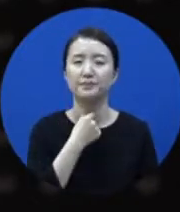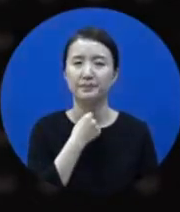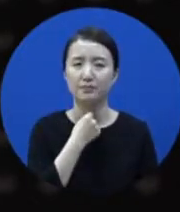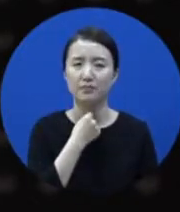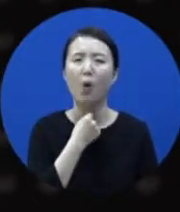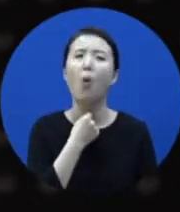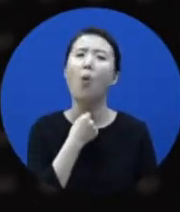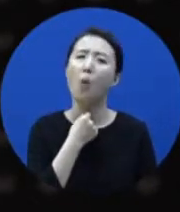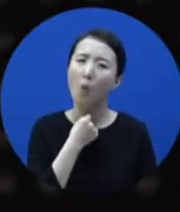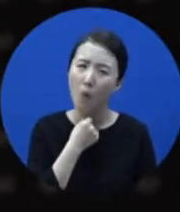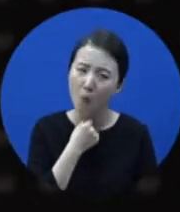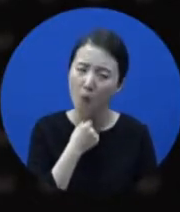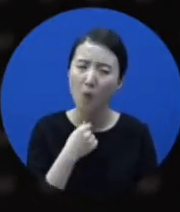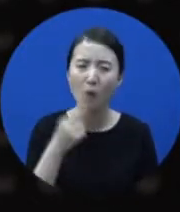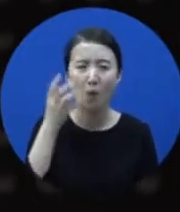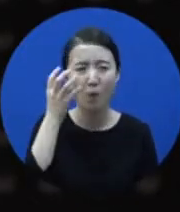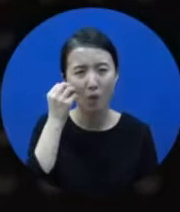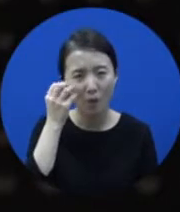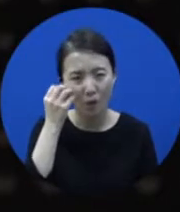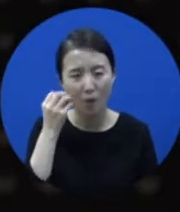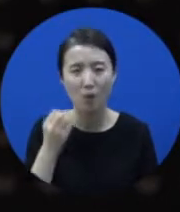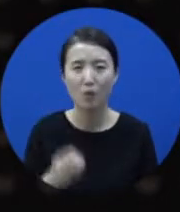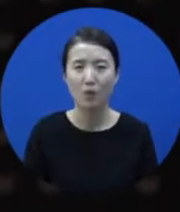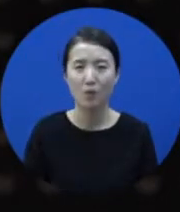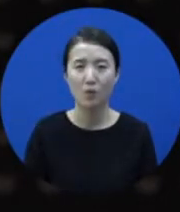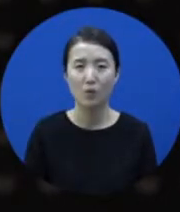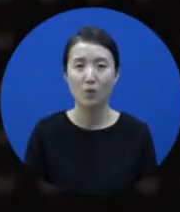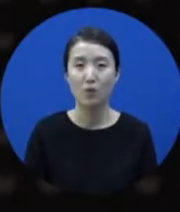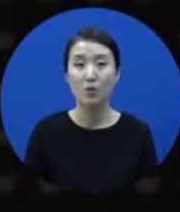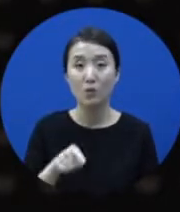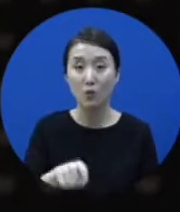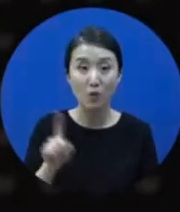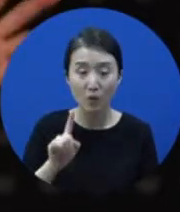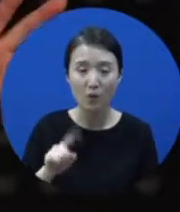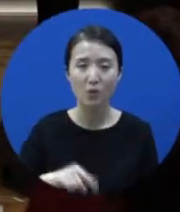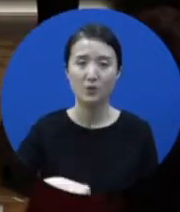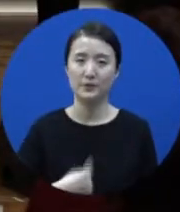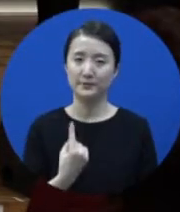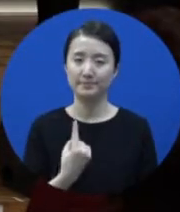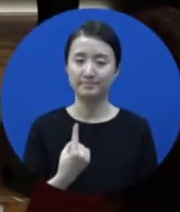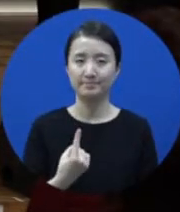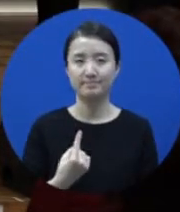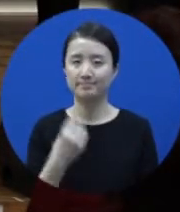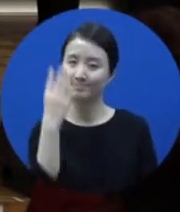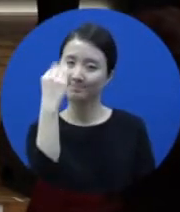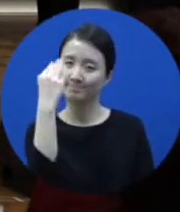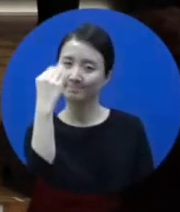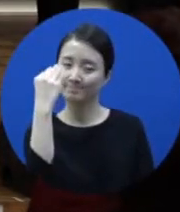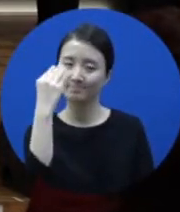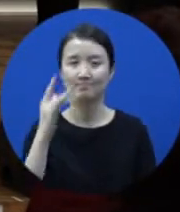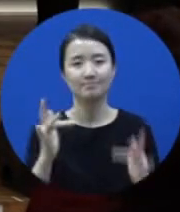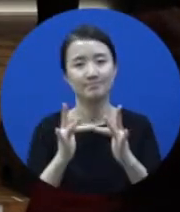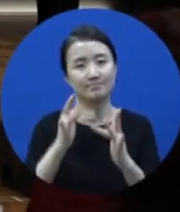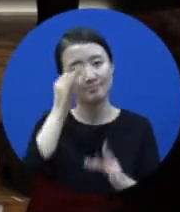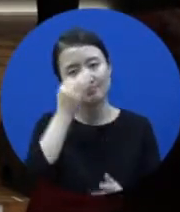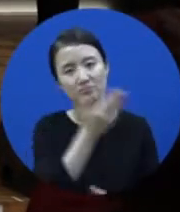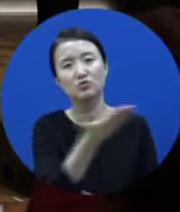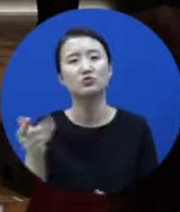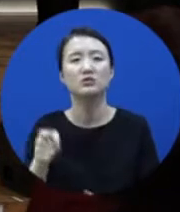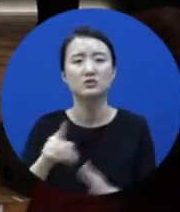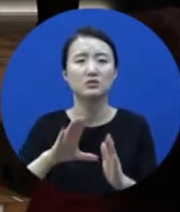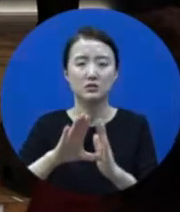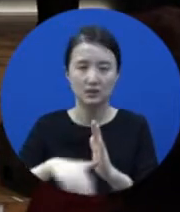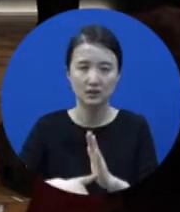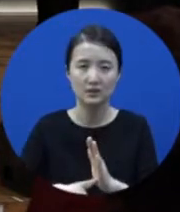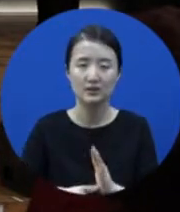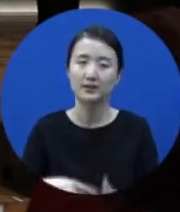있습니다. 자, 크리에이터 역시 1인 미디어 시대죠. 그래서 누구나 이게 공중파가 아닌 내가 방송을 하고